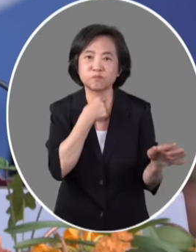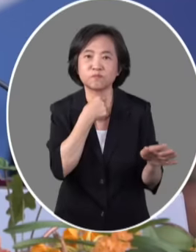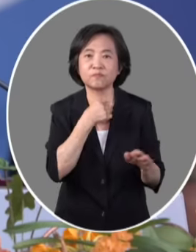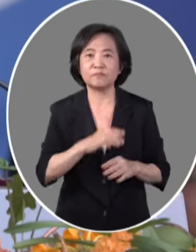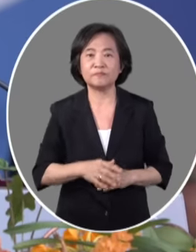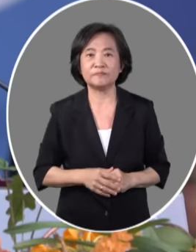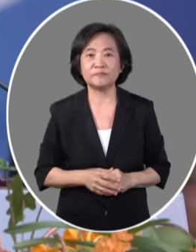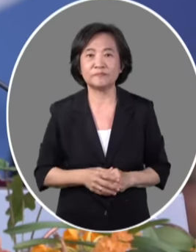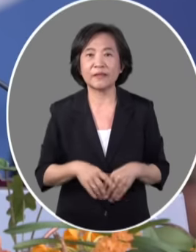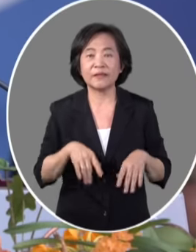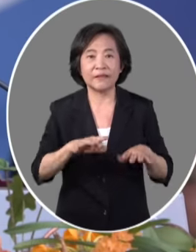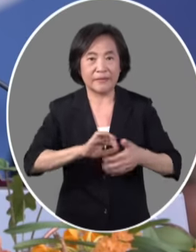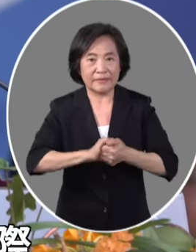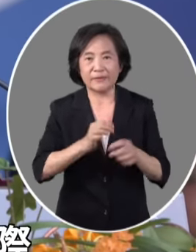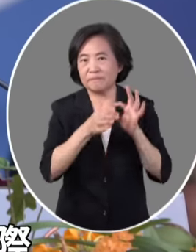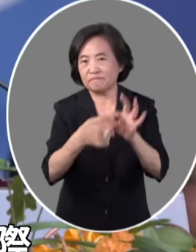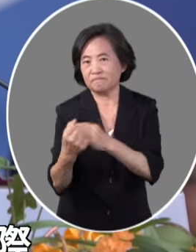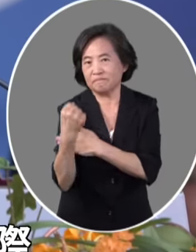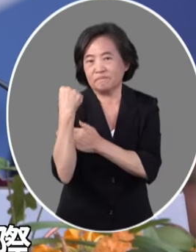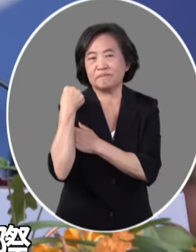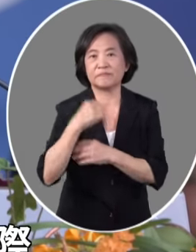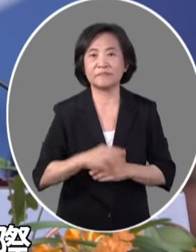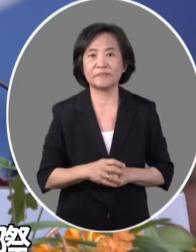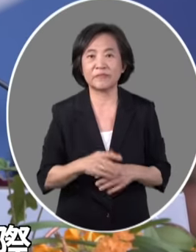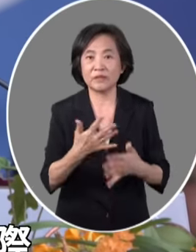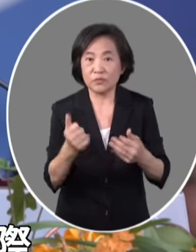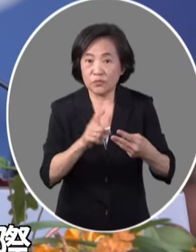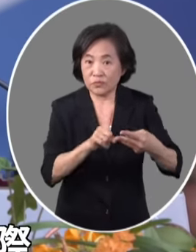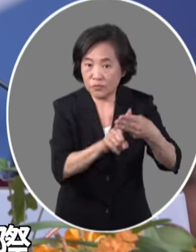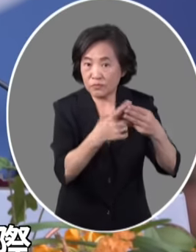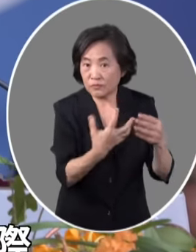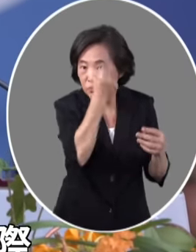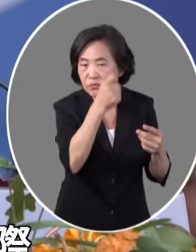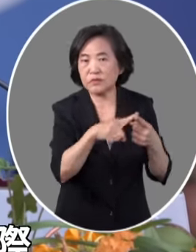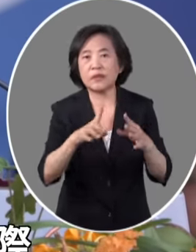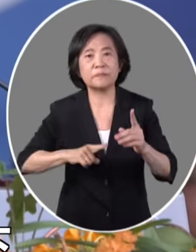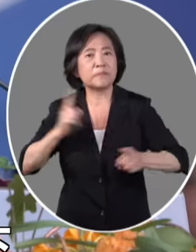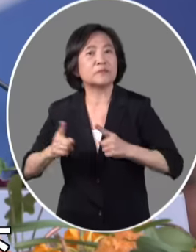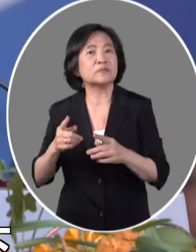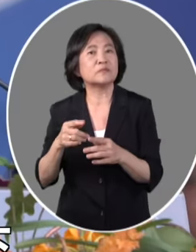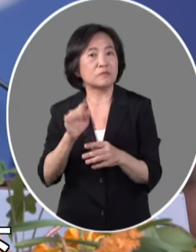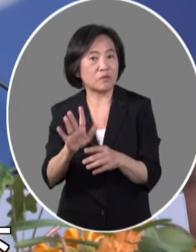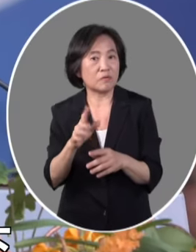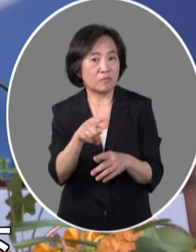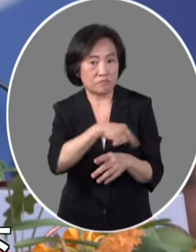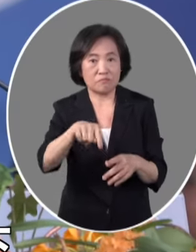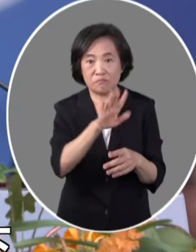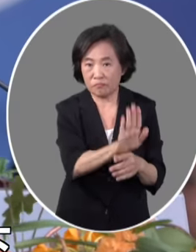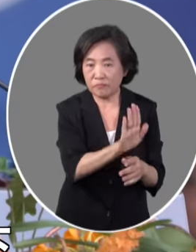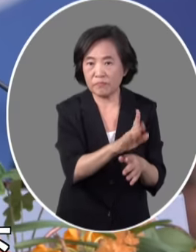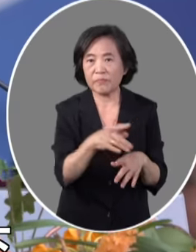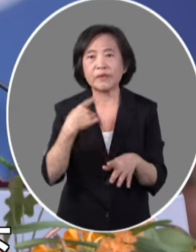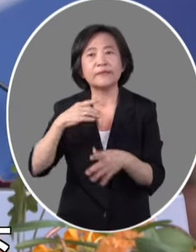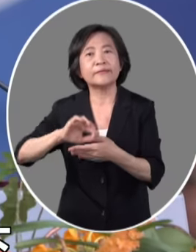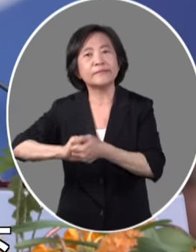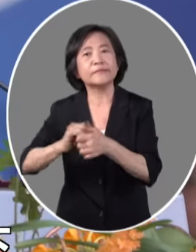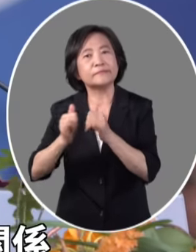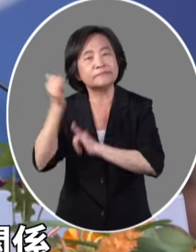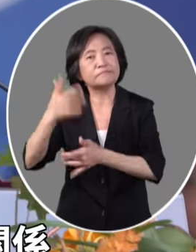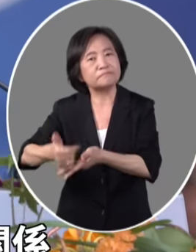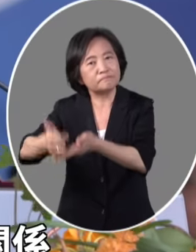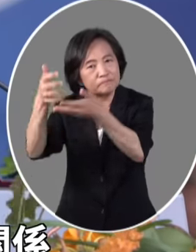此，我们要持续努力，在确保主权跟民主自由之际，能够在尊重历史事实之